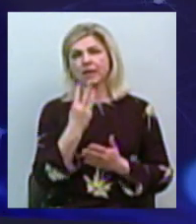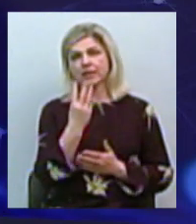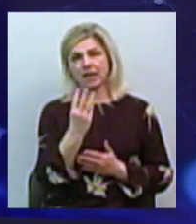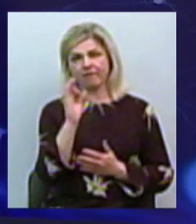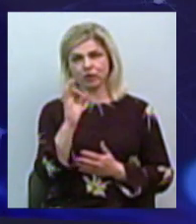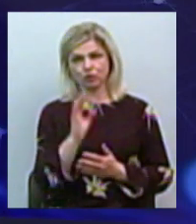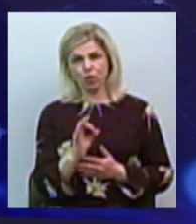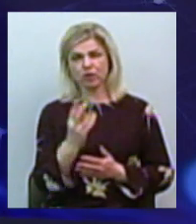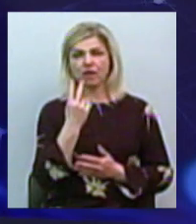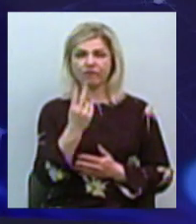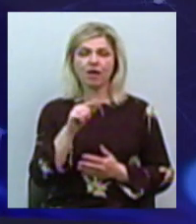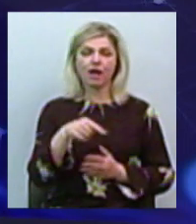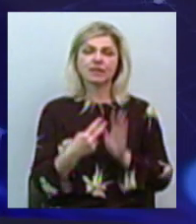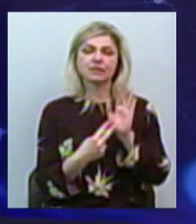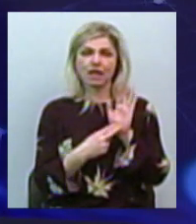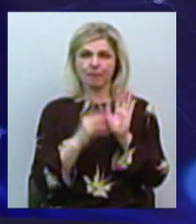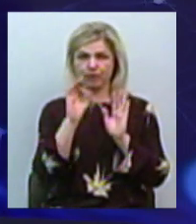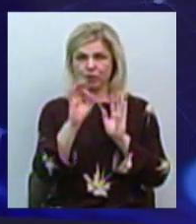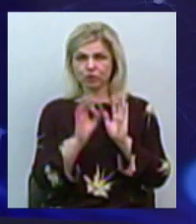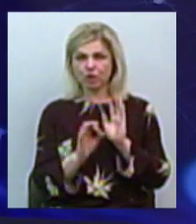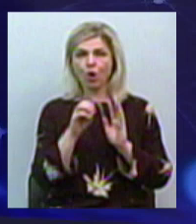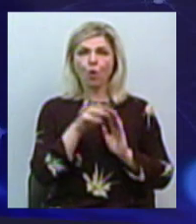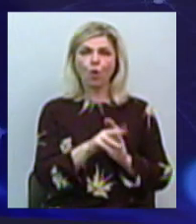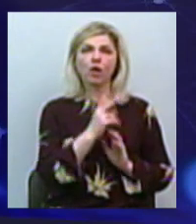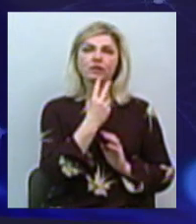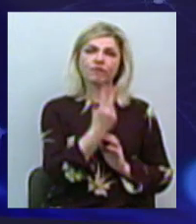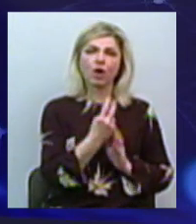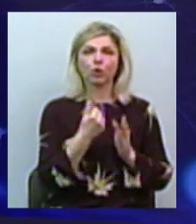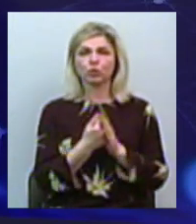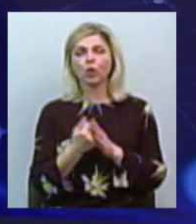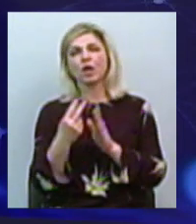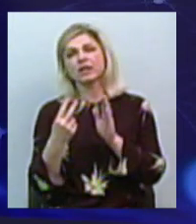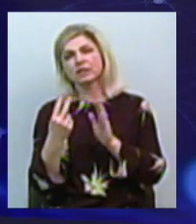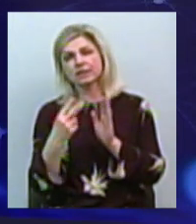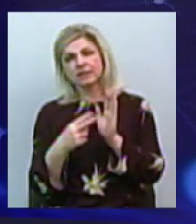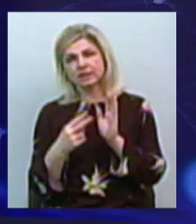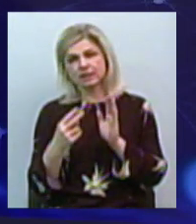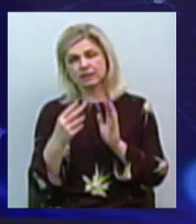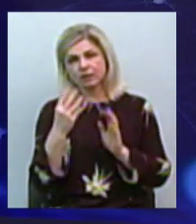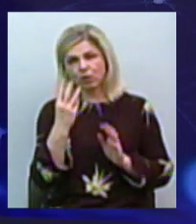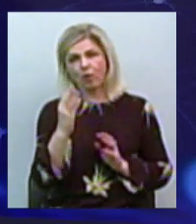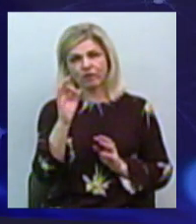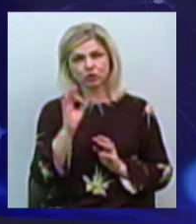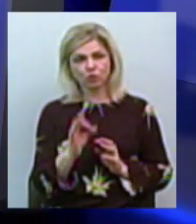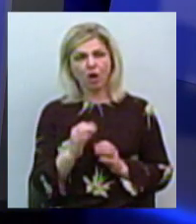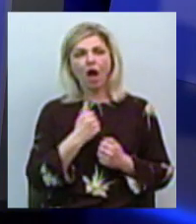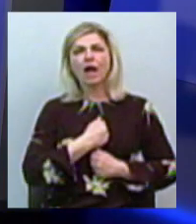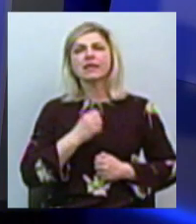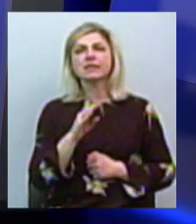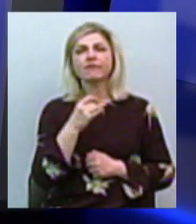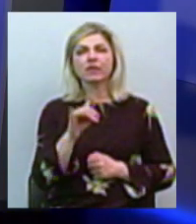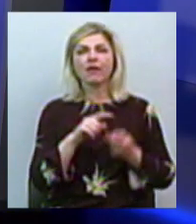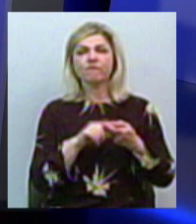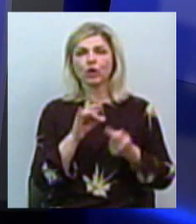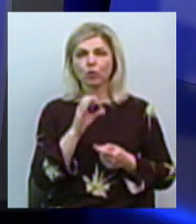по різним інформаціям, джерелам, від 2 до 2,7%. Тобто це... можна сказати, що агресивність вірусу